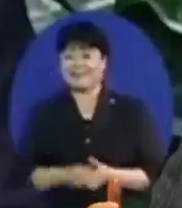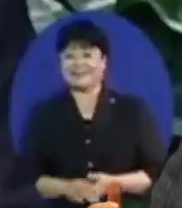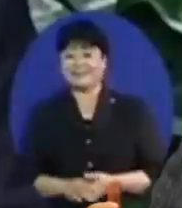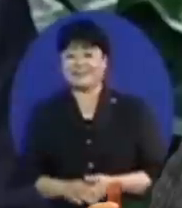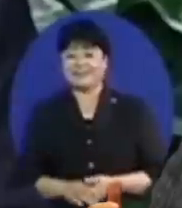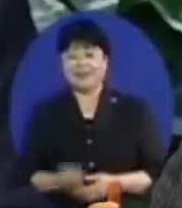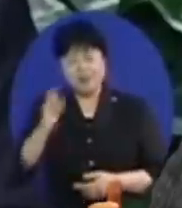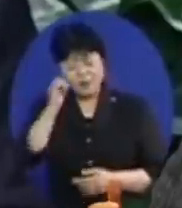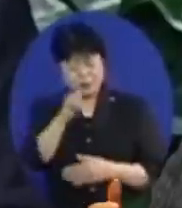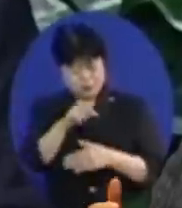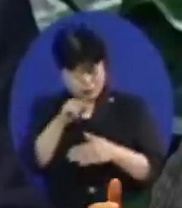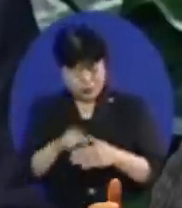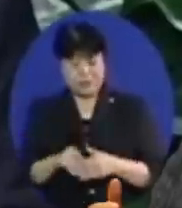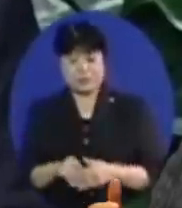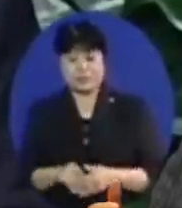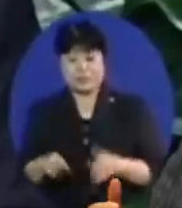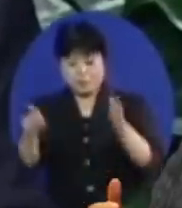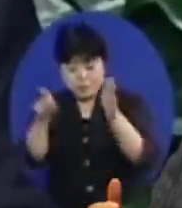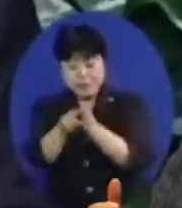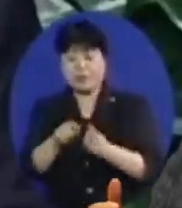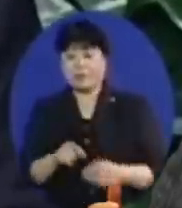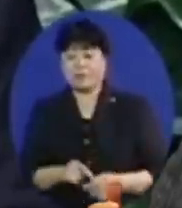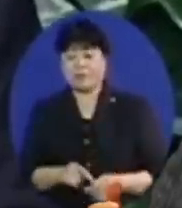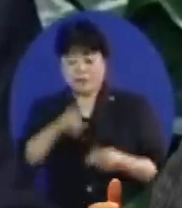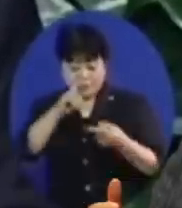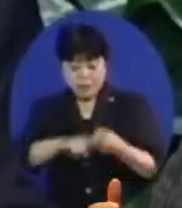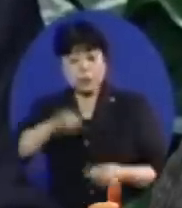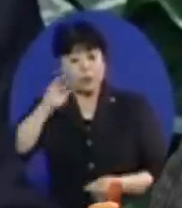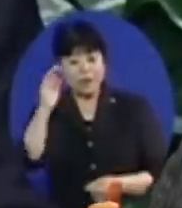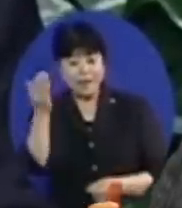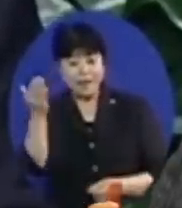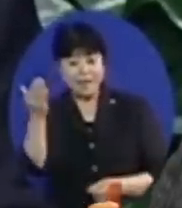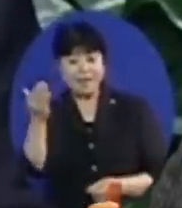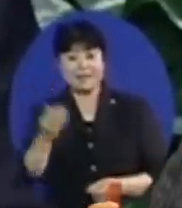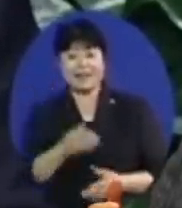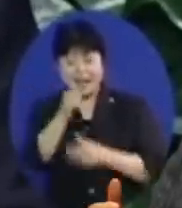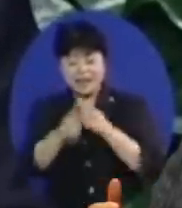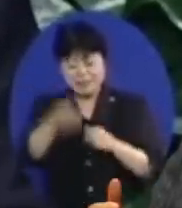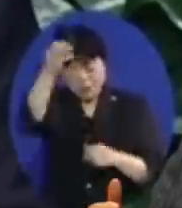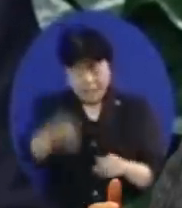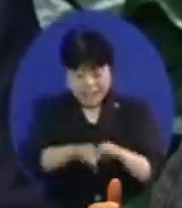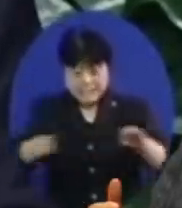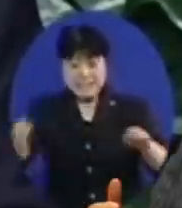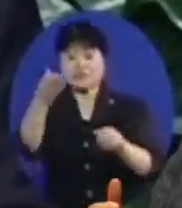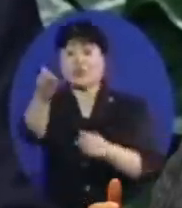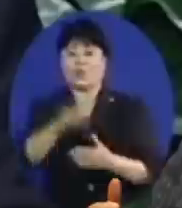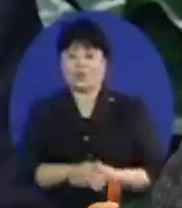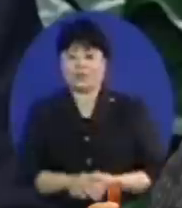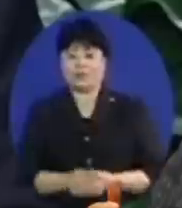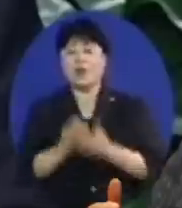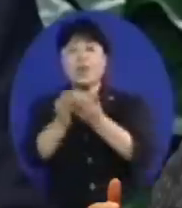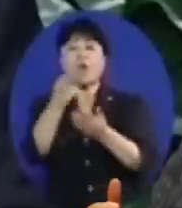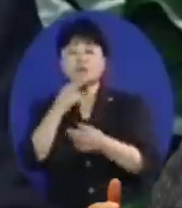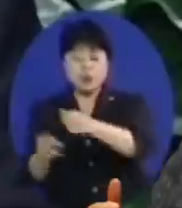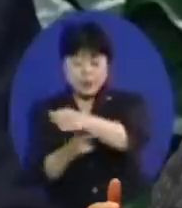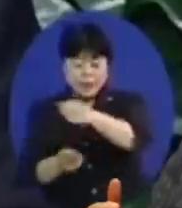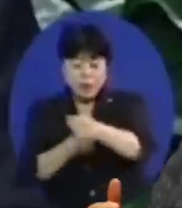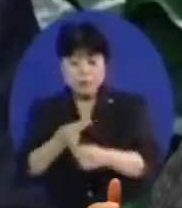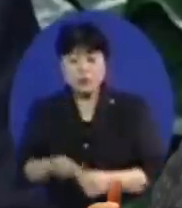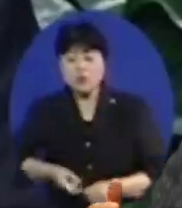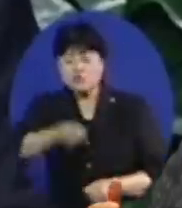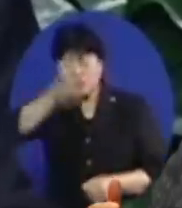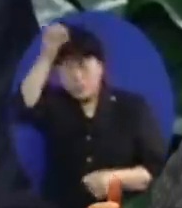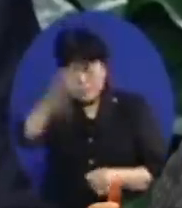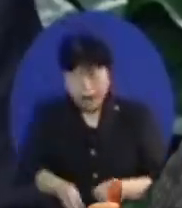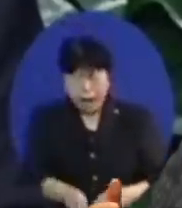바랄 수 없는 중에 바라고 있으면 바라는 대로 되는 것은 홍해수를 하나님이 갈라지게 된 것입니다. 배가 없고 다리가 없으면 물이 갈라지게도